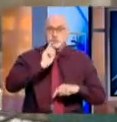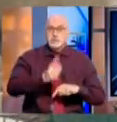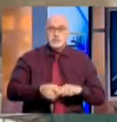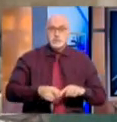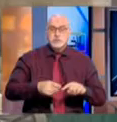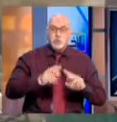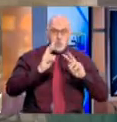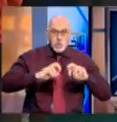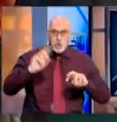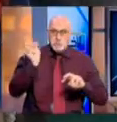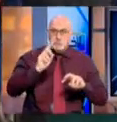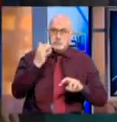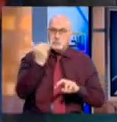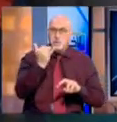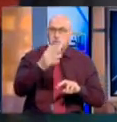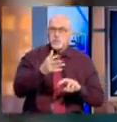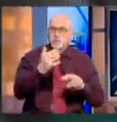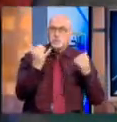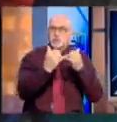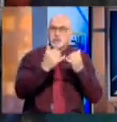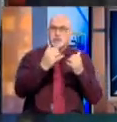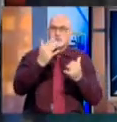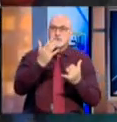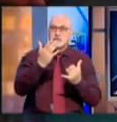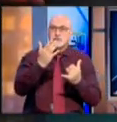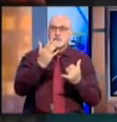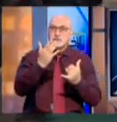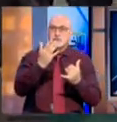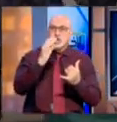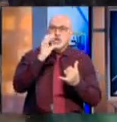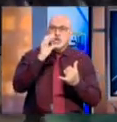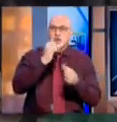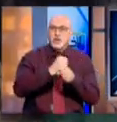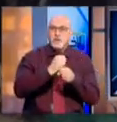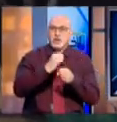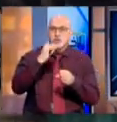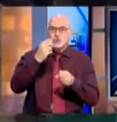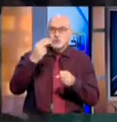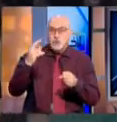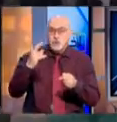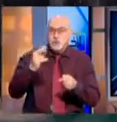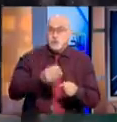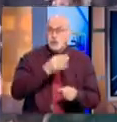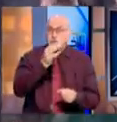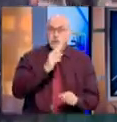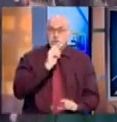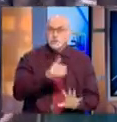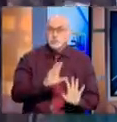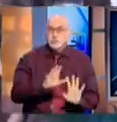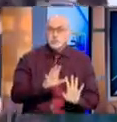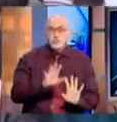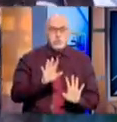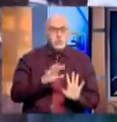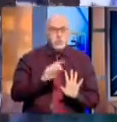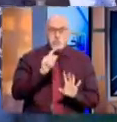برصاص قوات الاحتلال الإسرائيلي بجنين بالضفة الغربية الأسبوع الفارط، معتبرة القرار بالغير